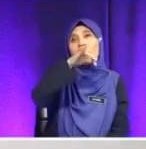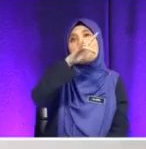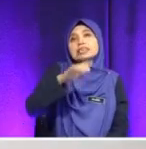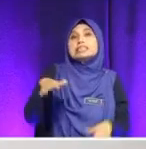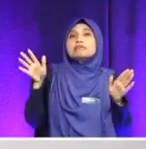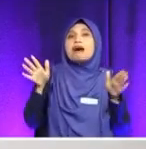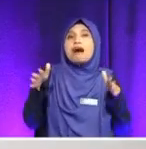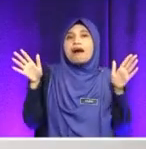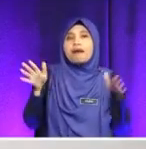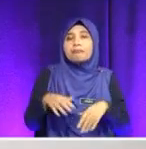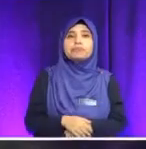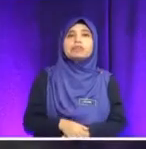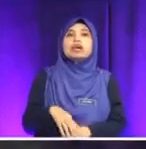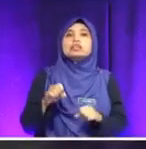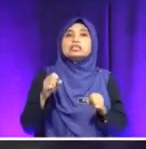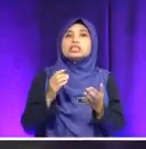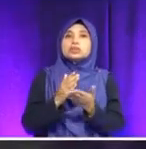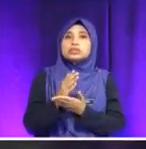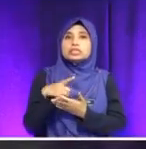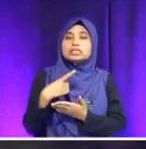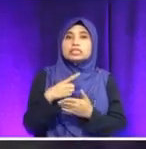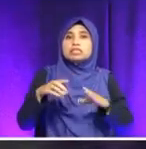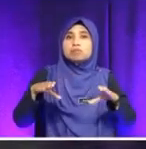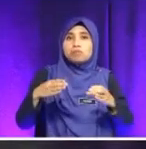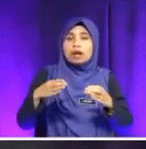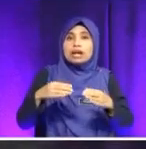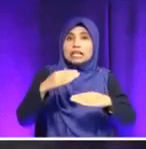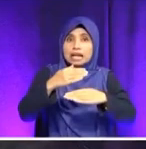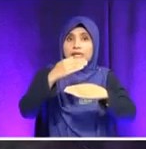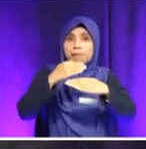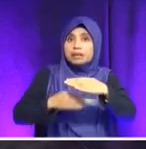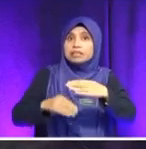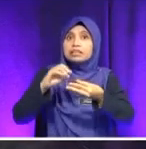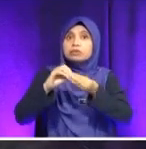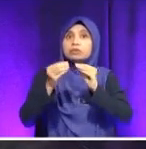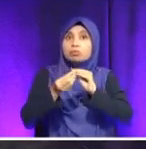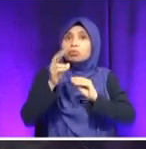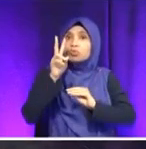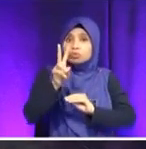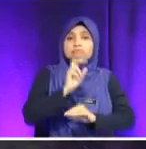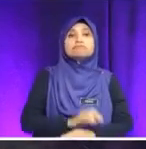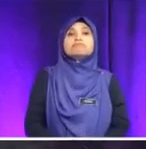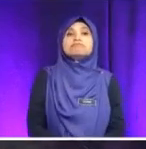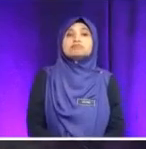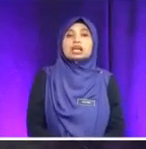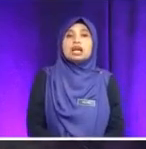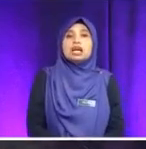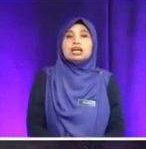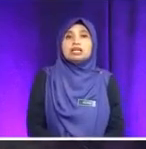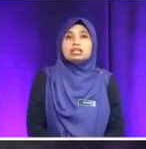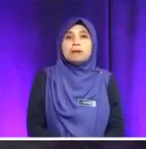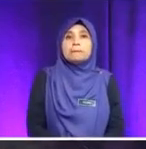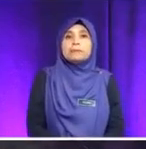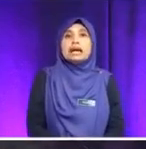boleh mula. Okey. Mula buat lipatan yang kedua. Okey, kita tengok. Lipatan